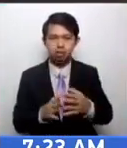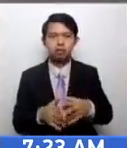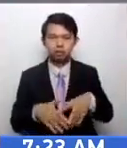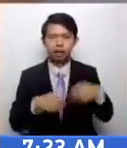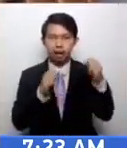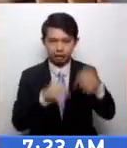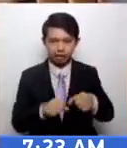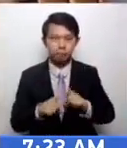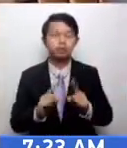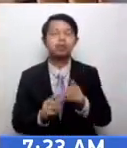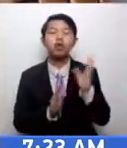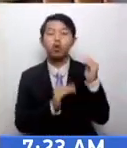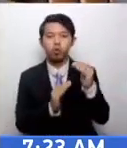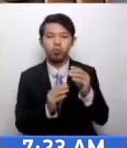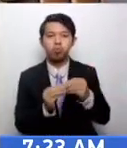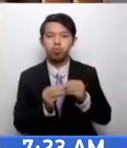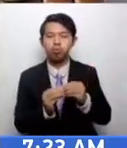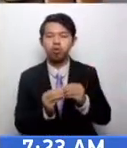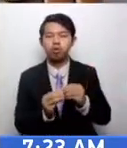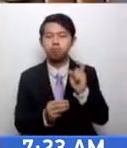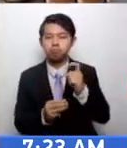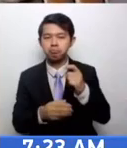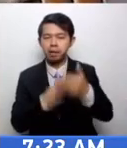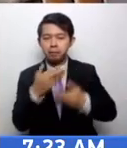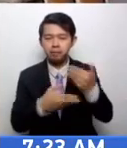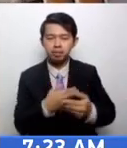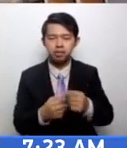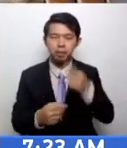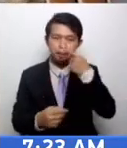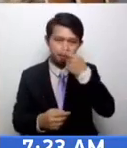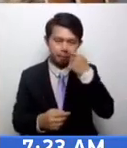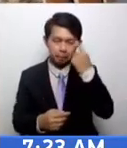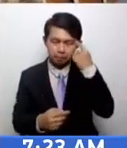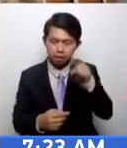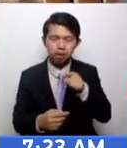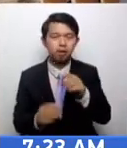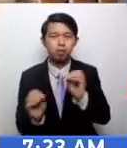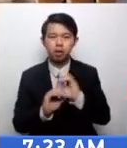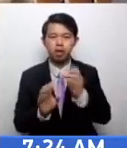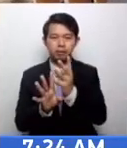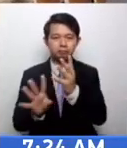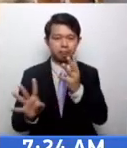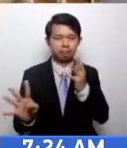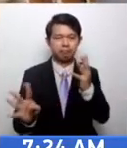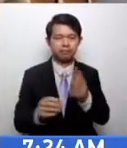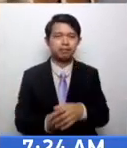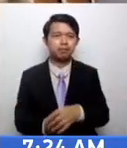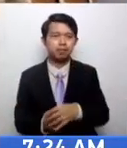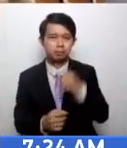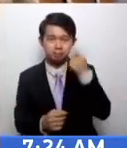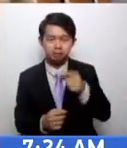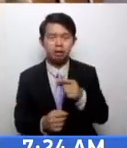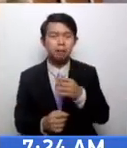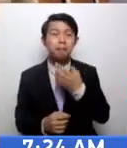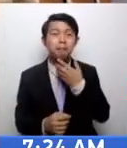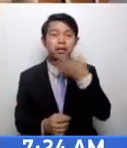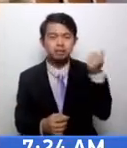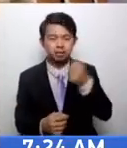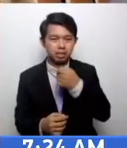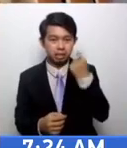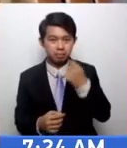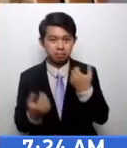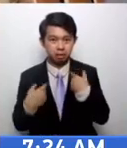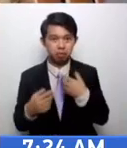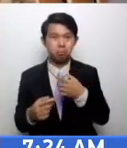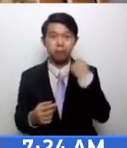pasahero. Siguro na i-scan din para yung may mga huli ng driver, mabayaran din. Kasi mahirap ngayon kung may mga huli ka na nakapinding na hindi